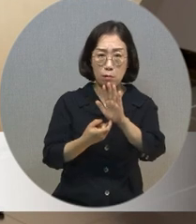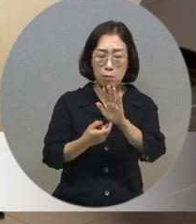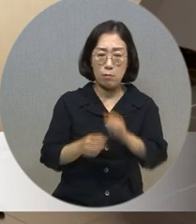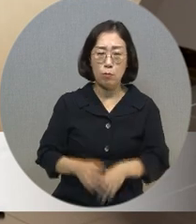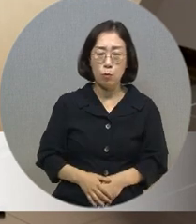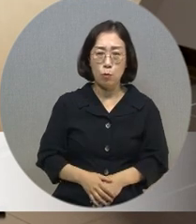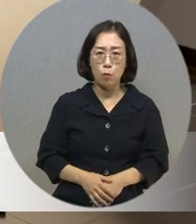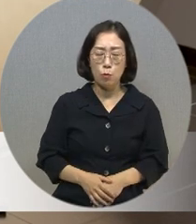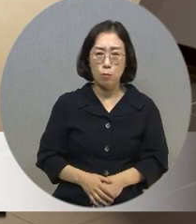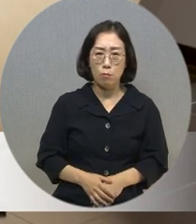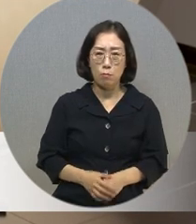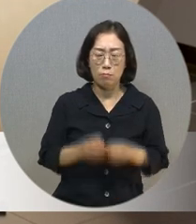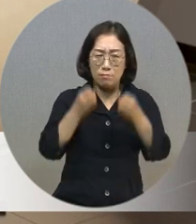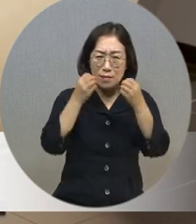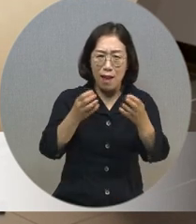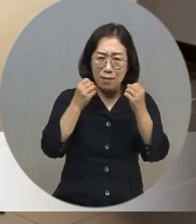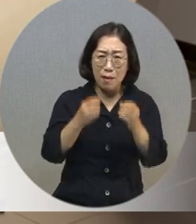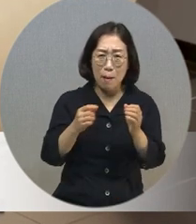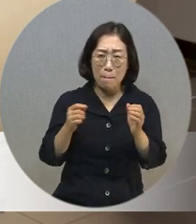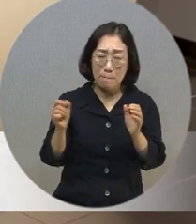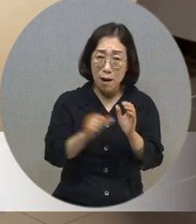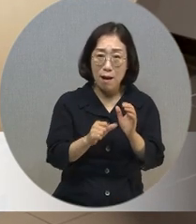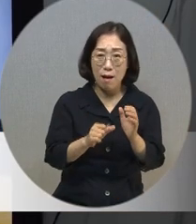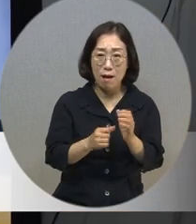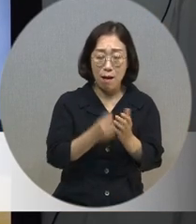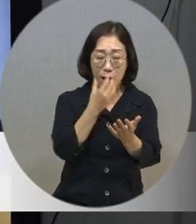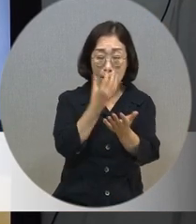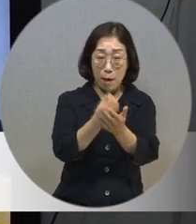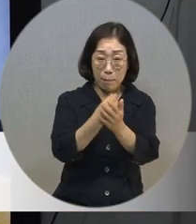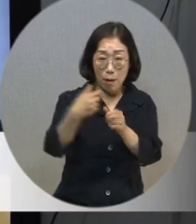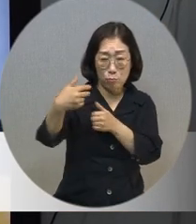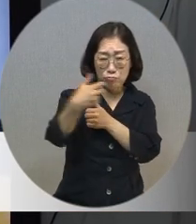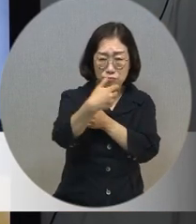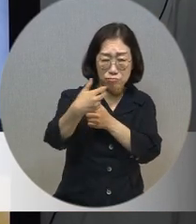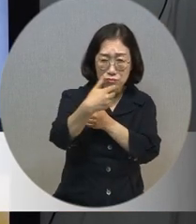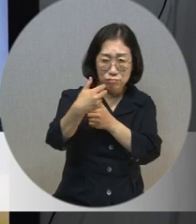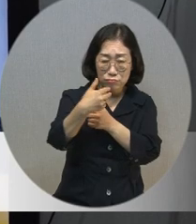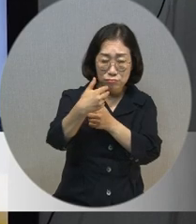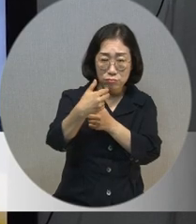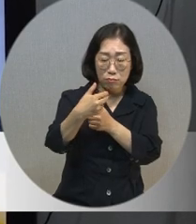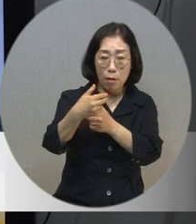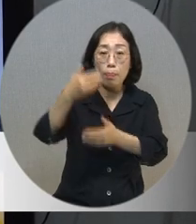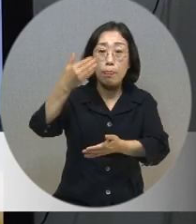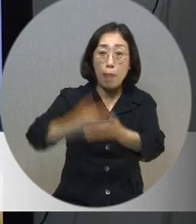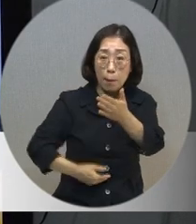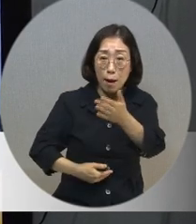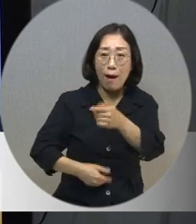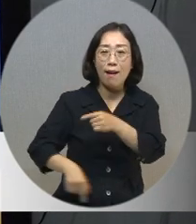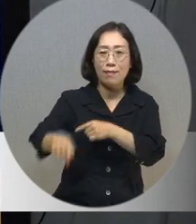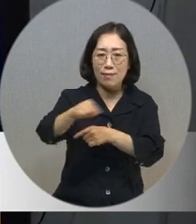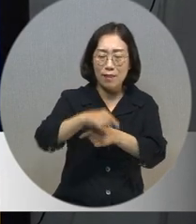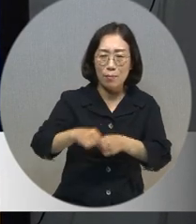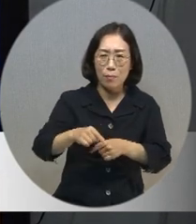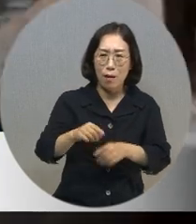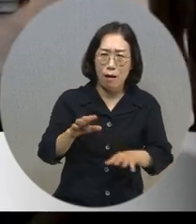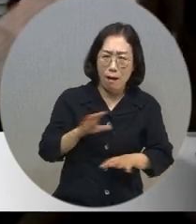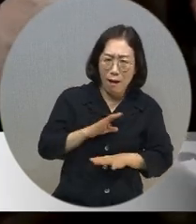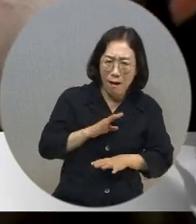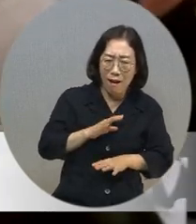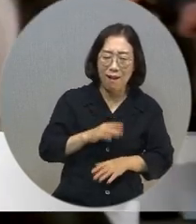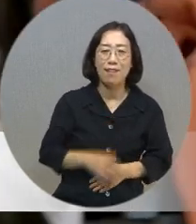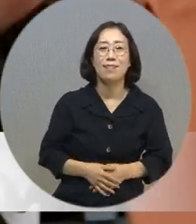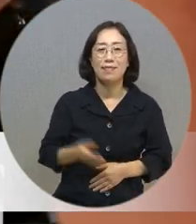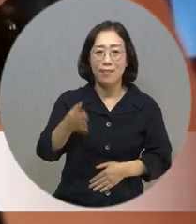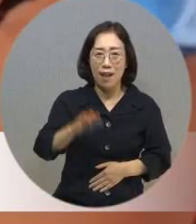요즘은 스마트한 시대이기 때문에 모든 기록이 다 축척이 되고 오픈이 되잖아요 그런 두려움을 가지고 있는데요